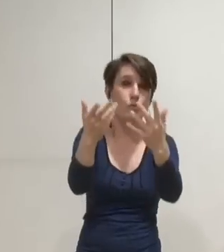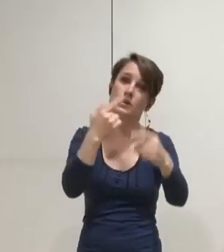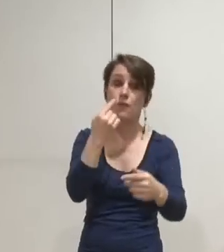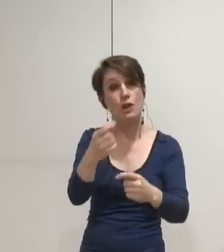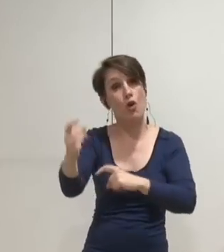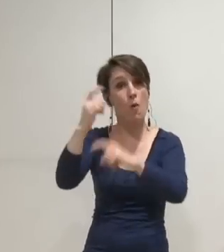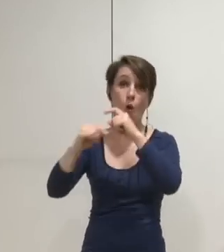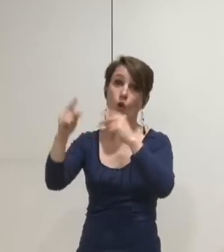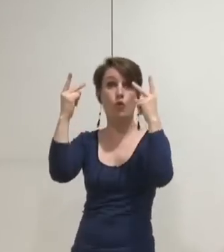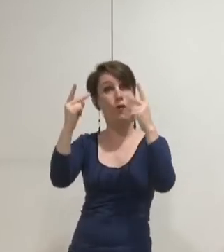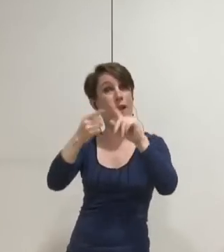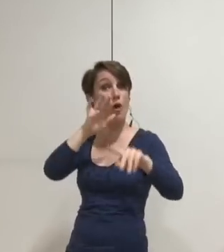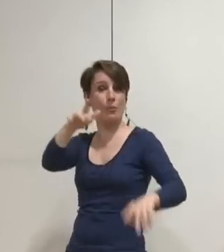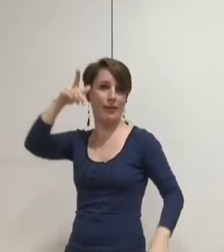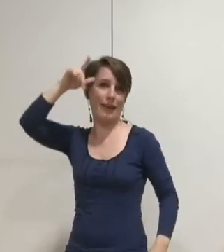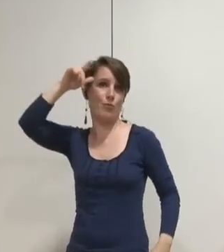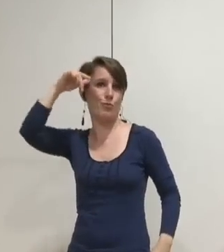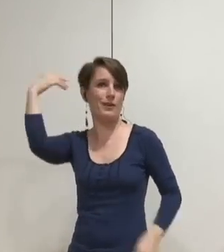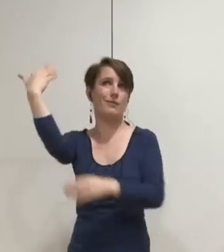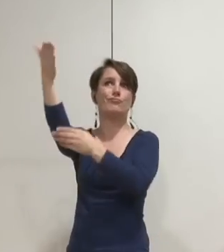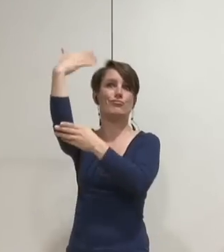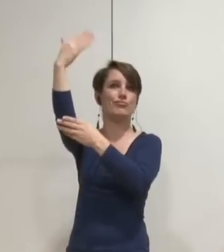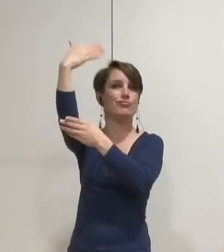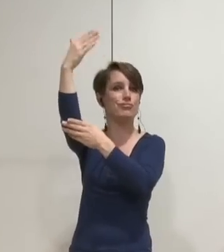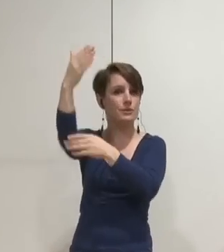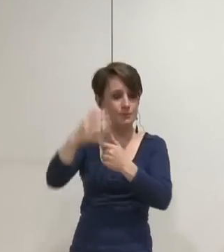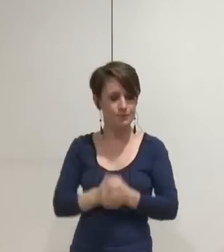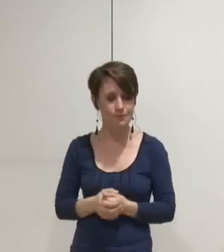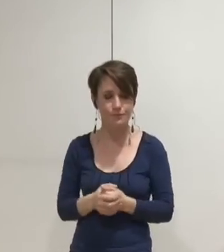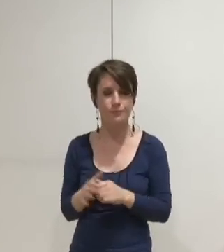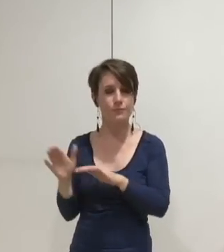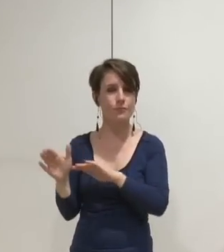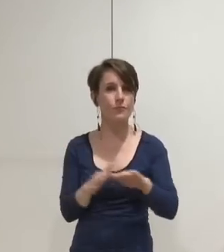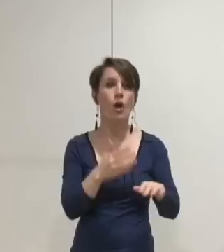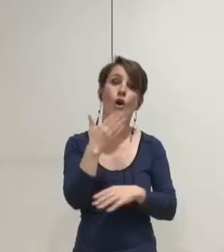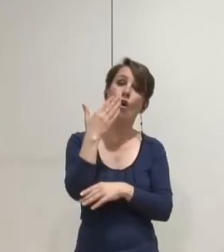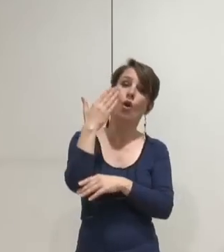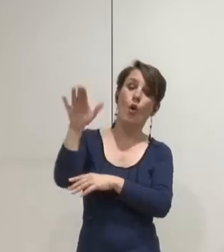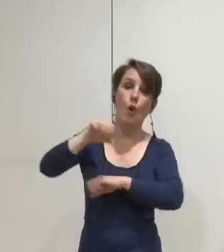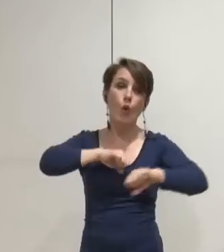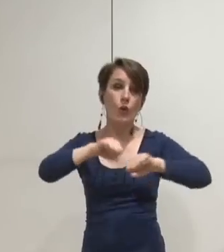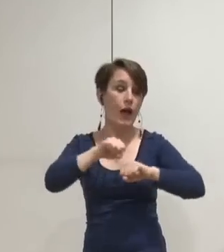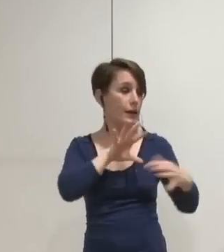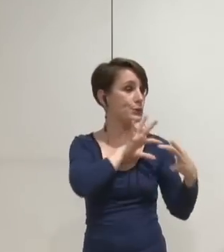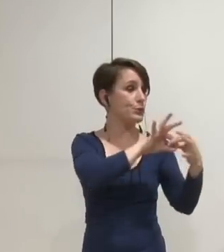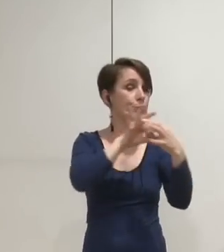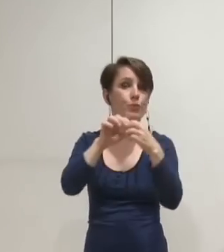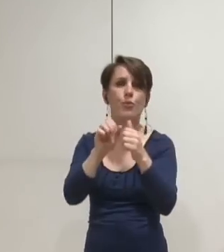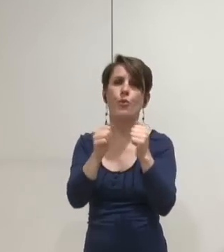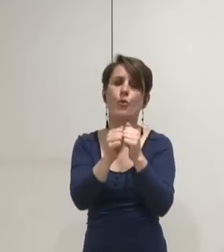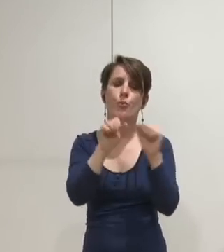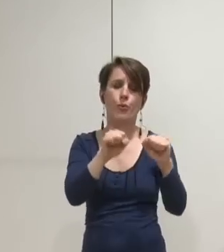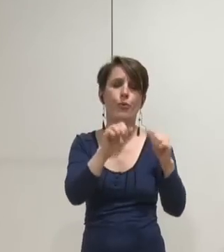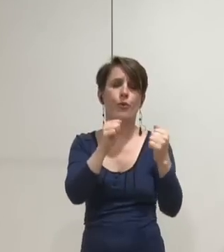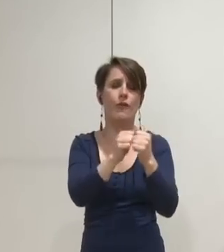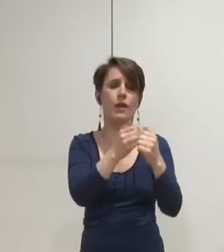la République un autre un autre axe d'action est possible en partenariat avec les bailleurs sociaux